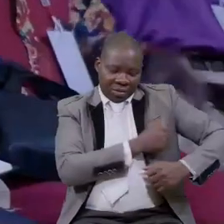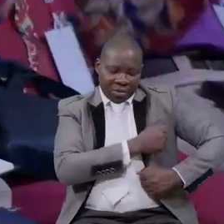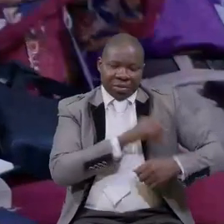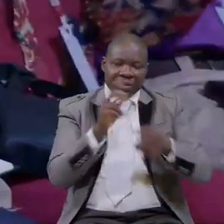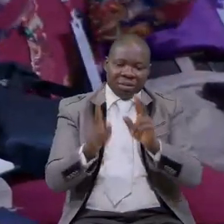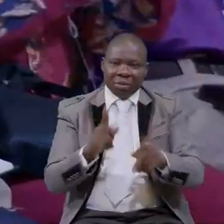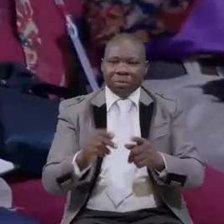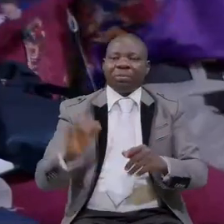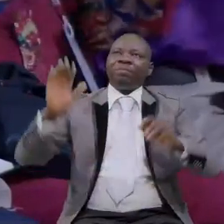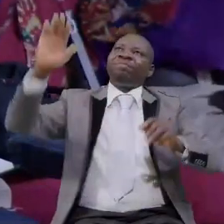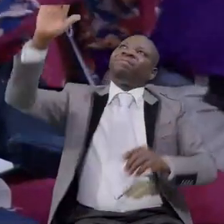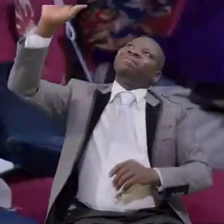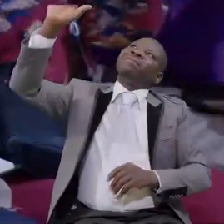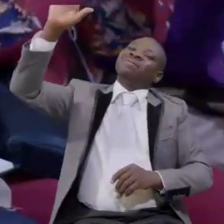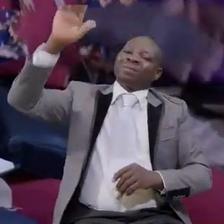main.